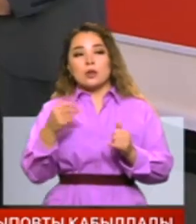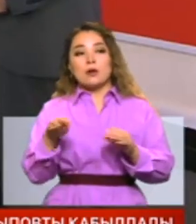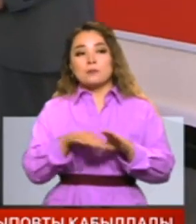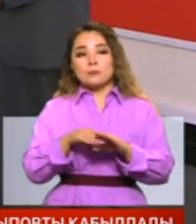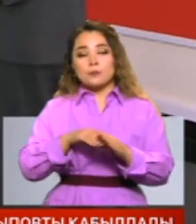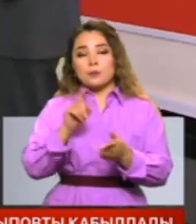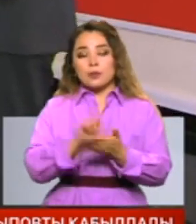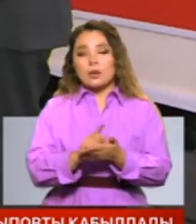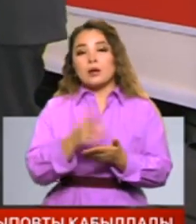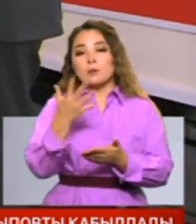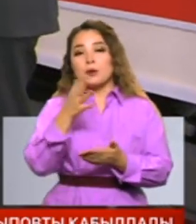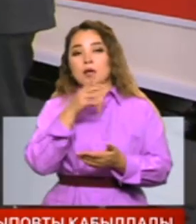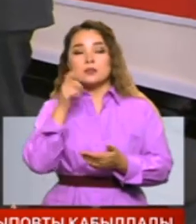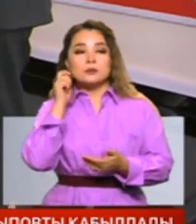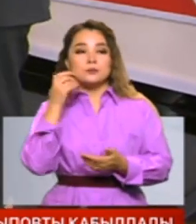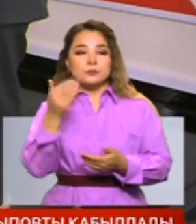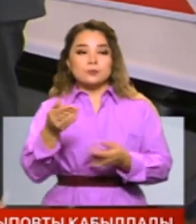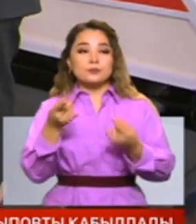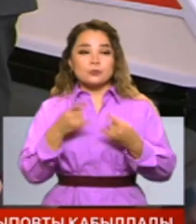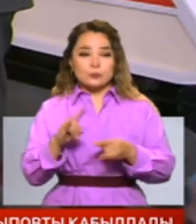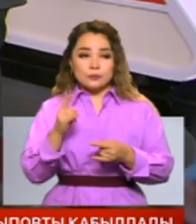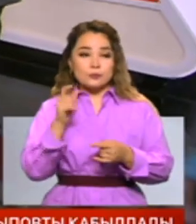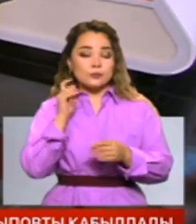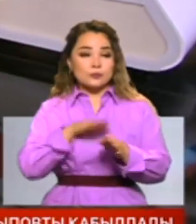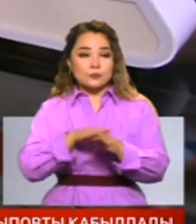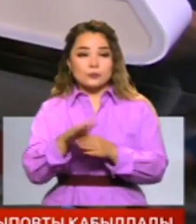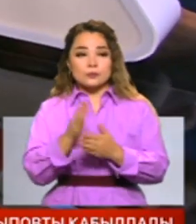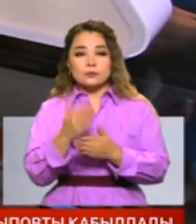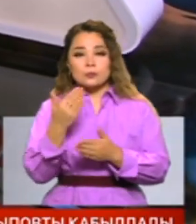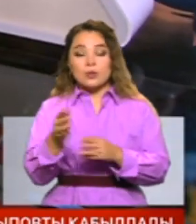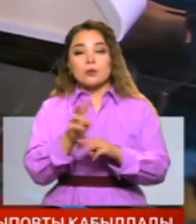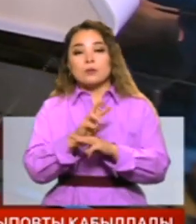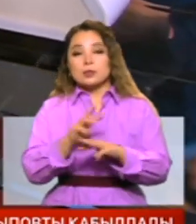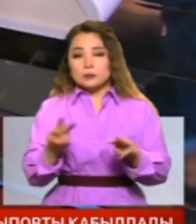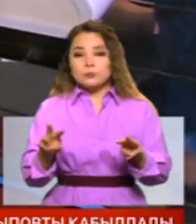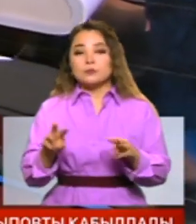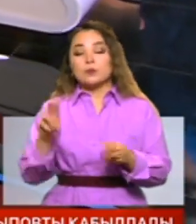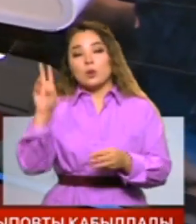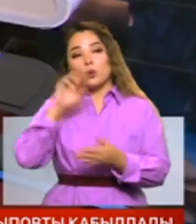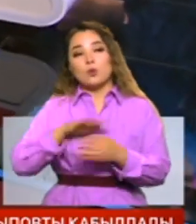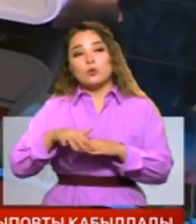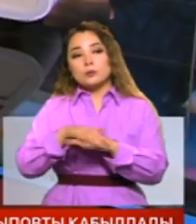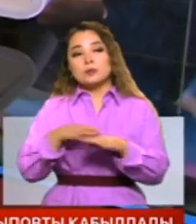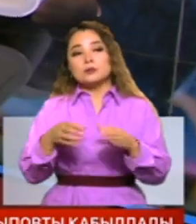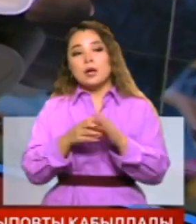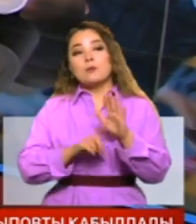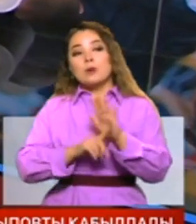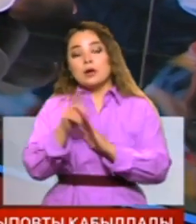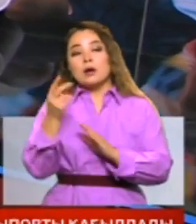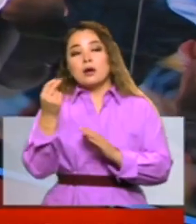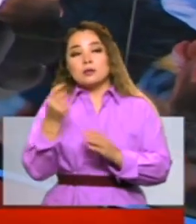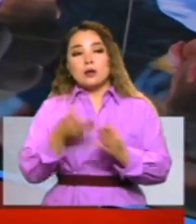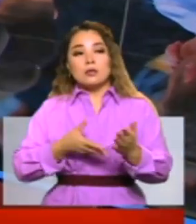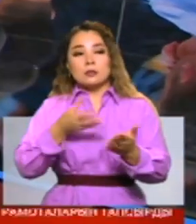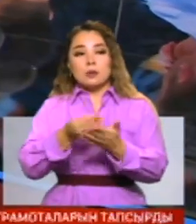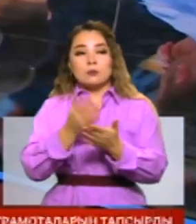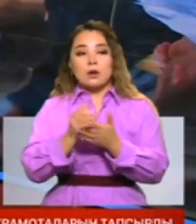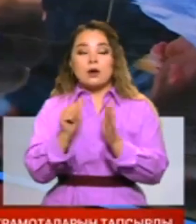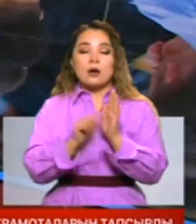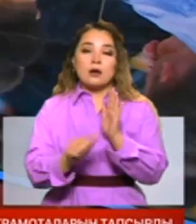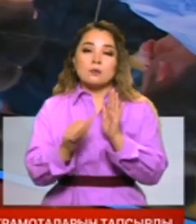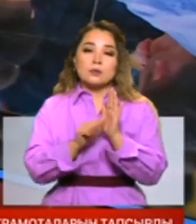Оның үстіне 5 жасқа келгенде бала министрлік, яғни үкімет бастапқы капитал салады. Бұл